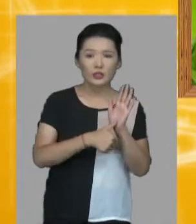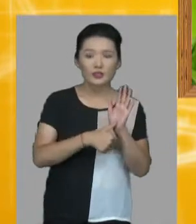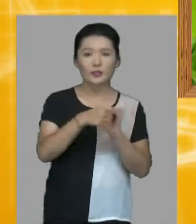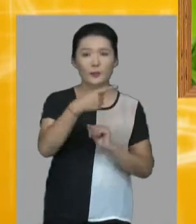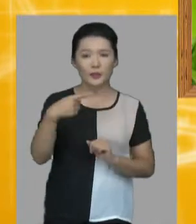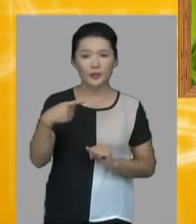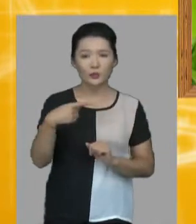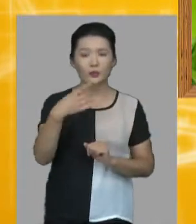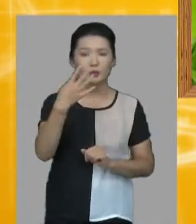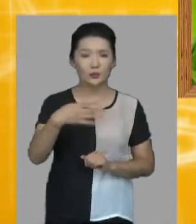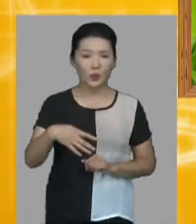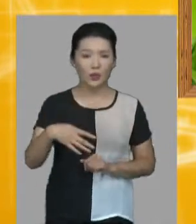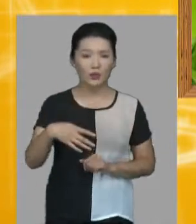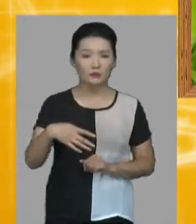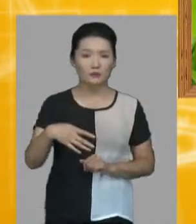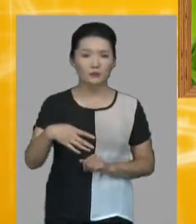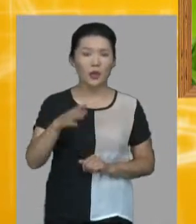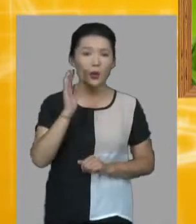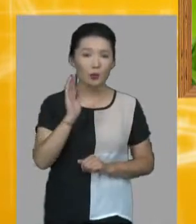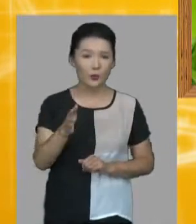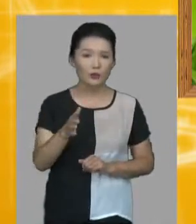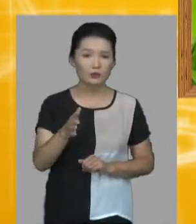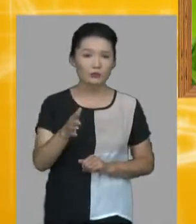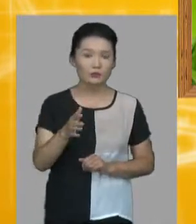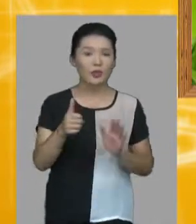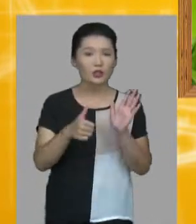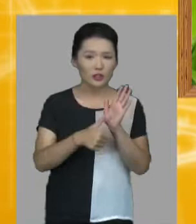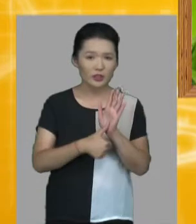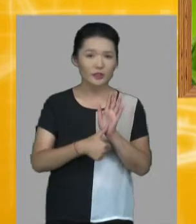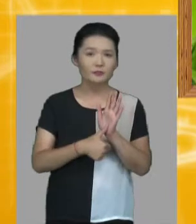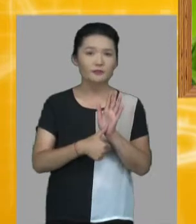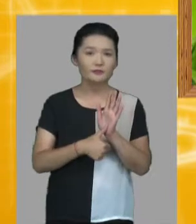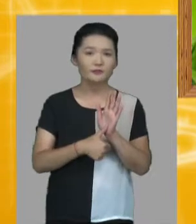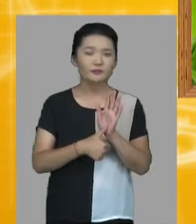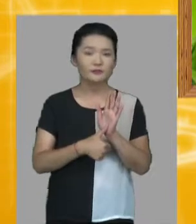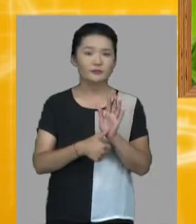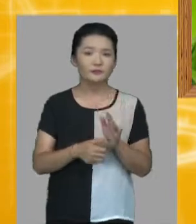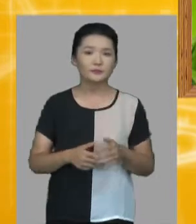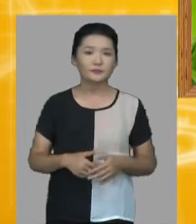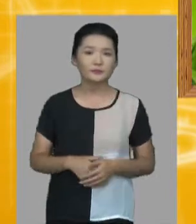46 минус 40. Получаем в ответе 6.